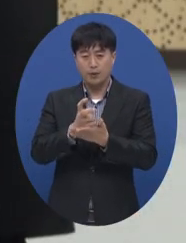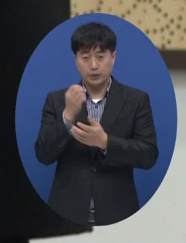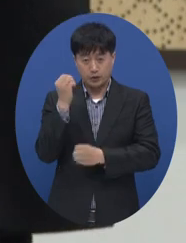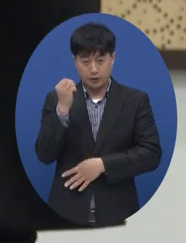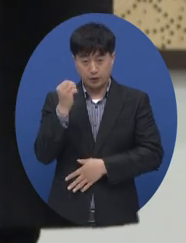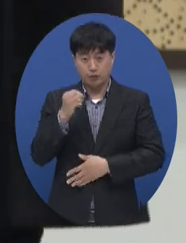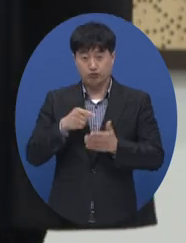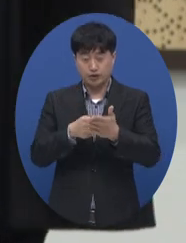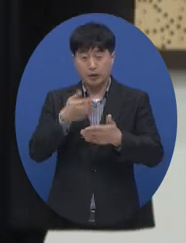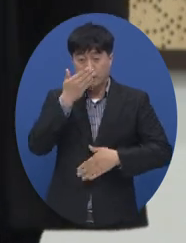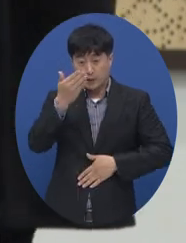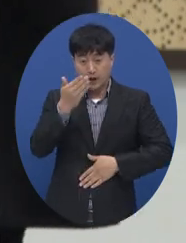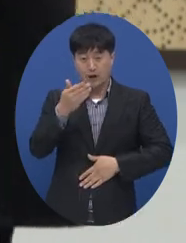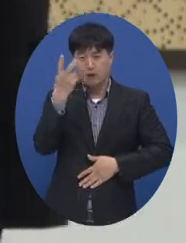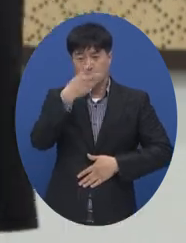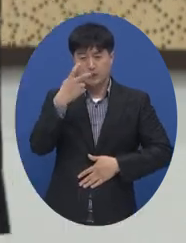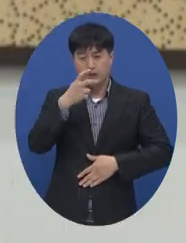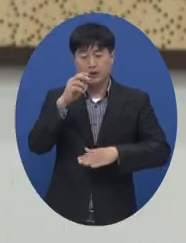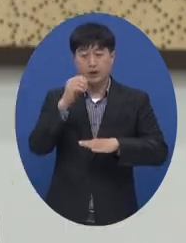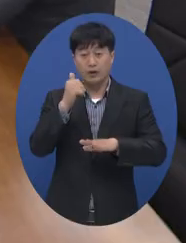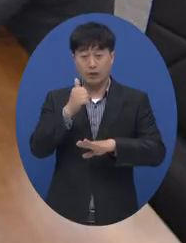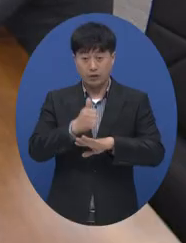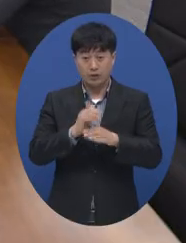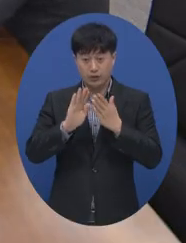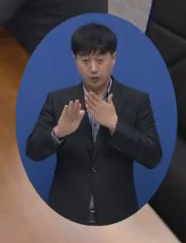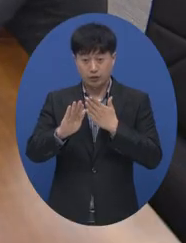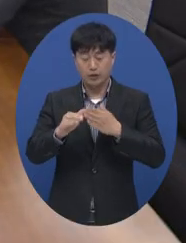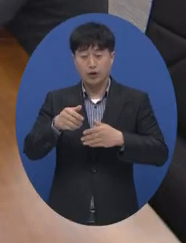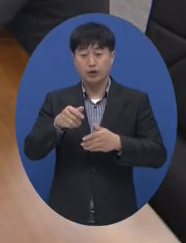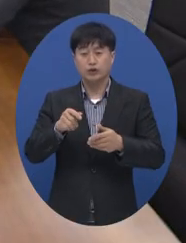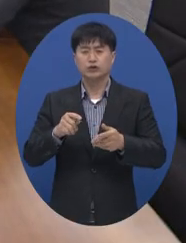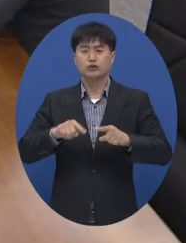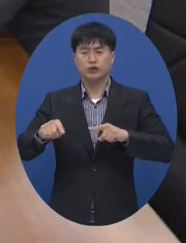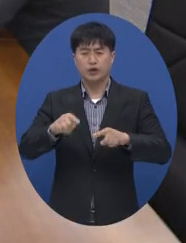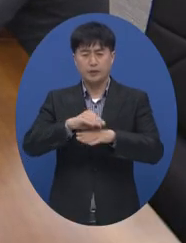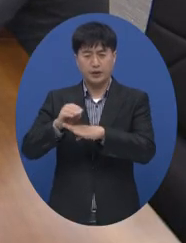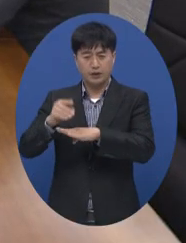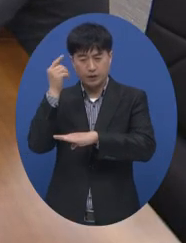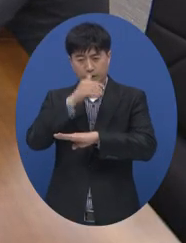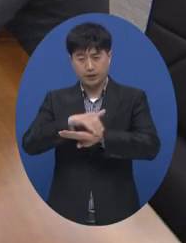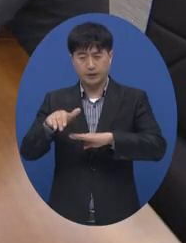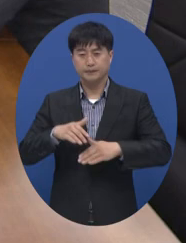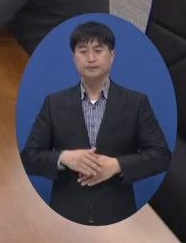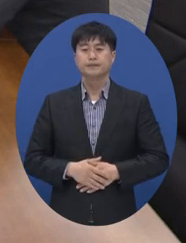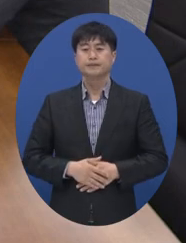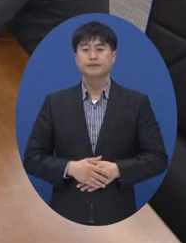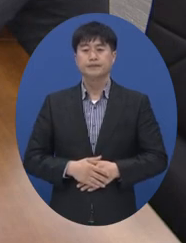가능성 등을 검토해 정책에 반영할 방침입니다. 경기 GTV 한선지입니다.